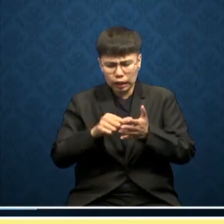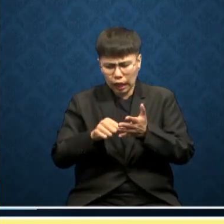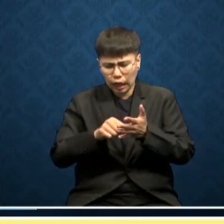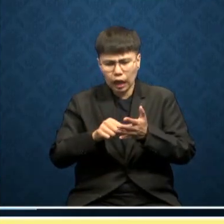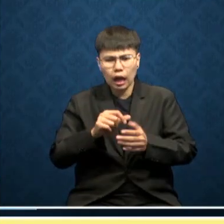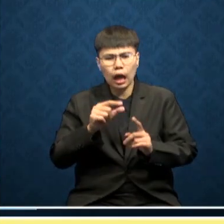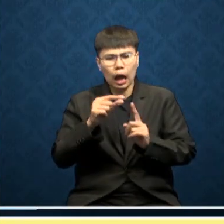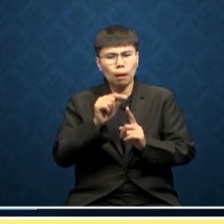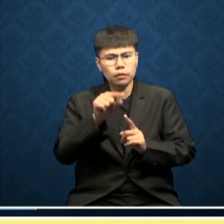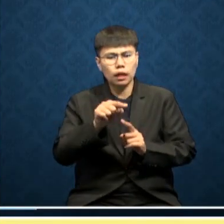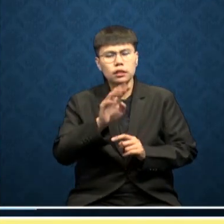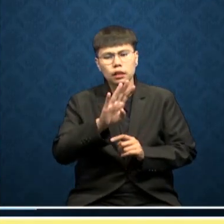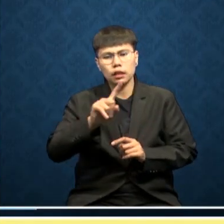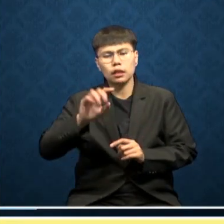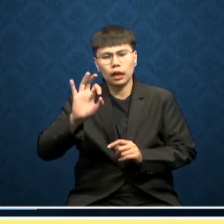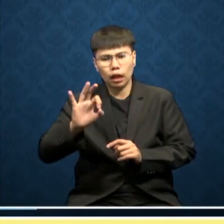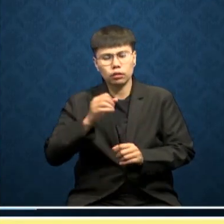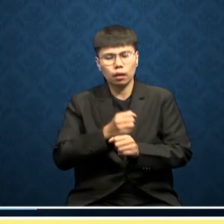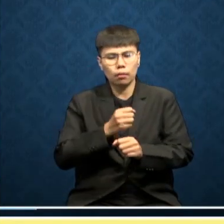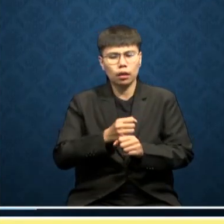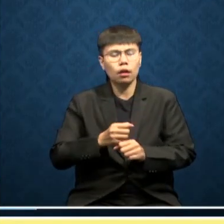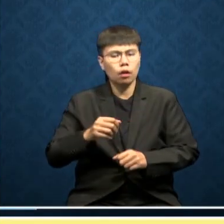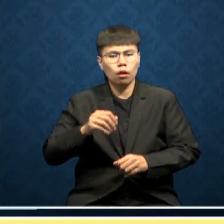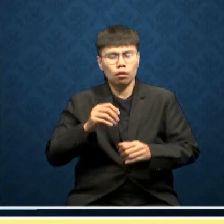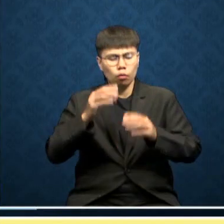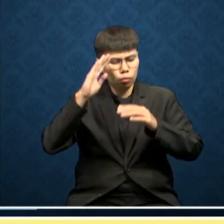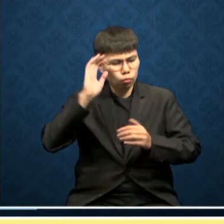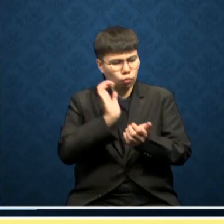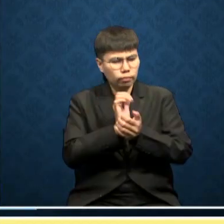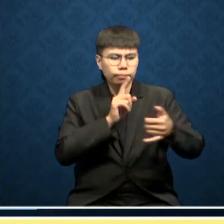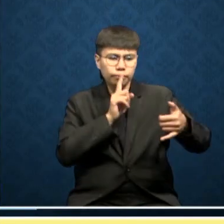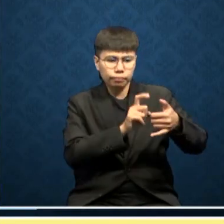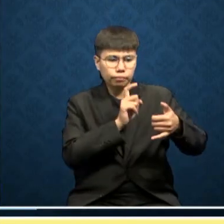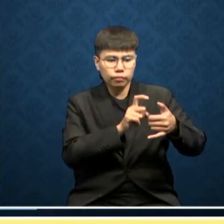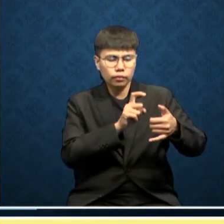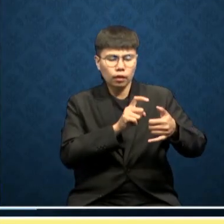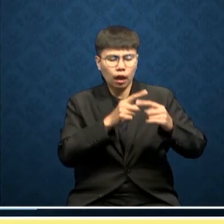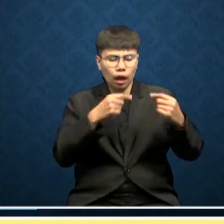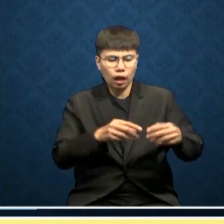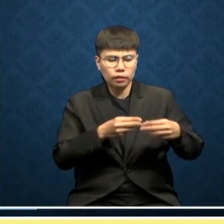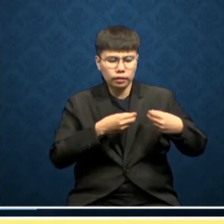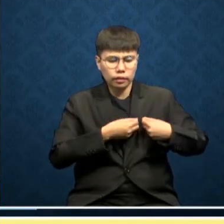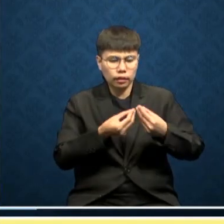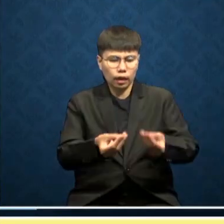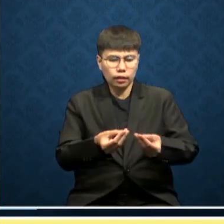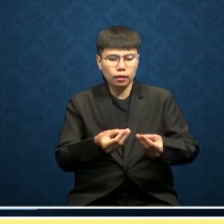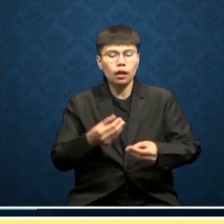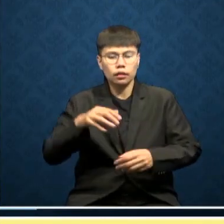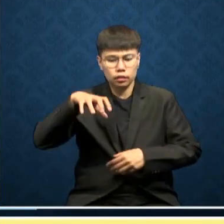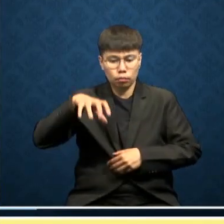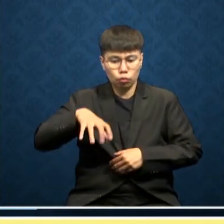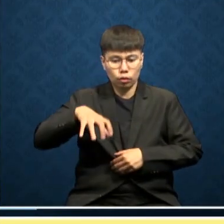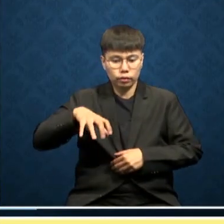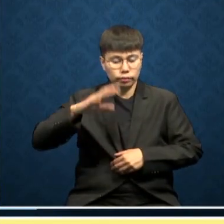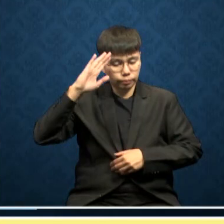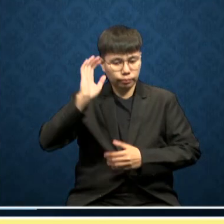419นะครับเพื่อให้การทำงานของพนักงานสอบสวนง่ายขึ้นนะครับการสร้างขวัญกำลังใจตำรวจสถานีนะครับ